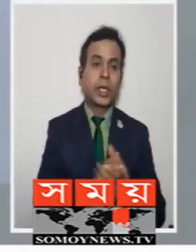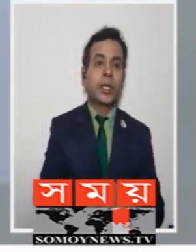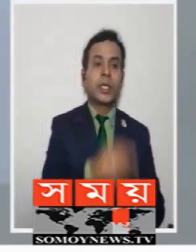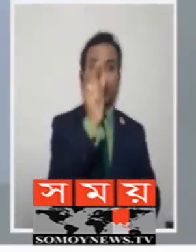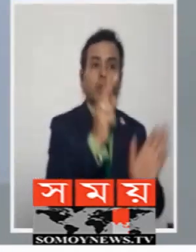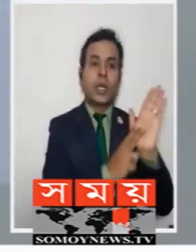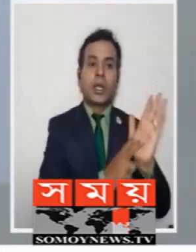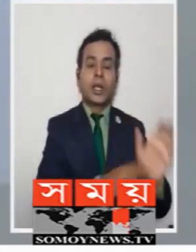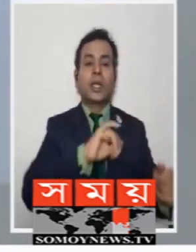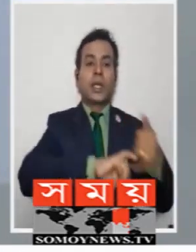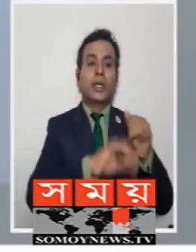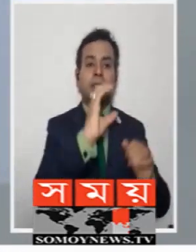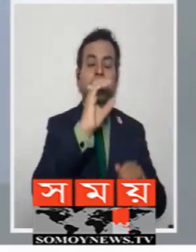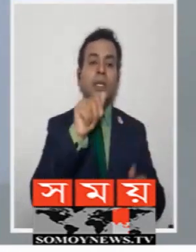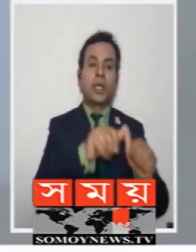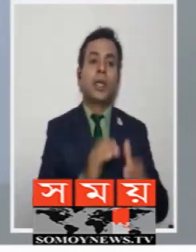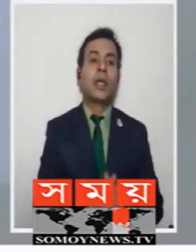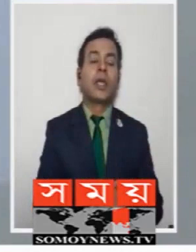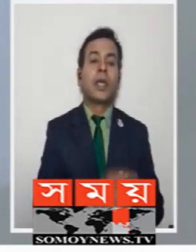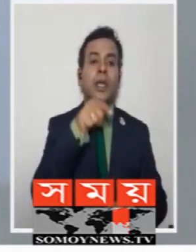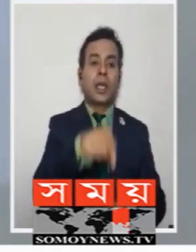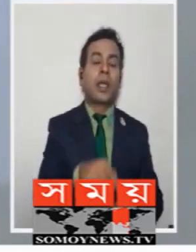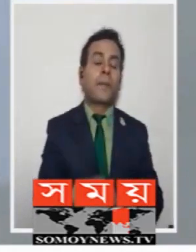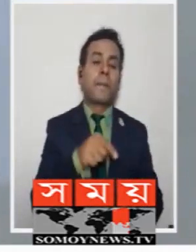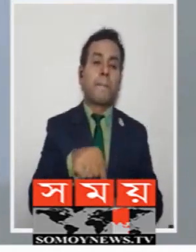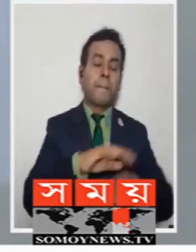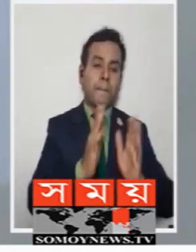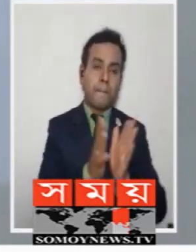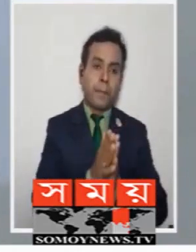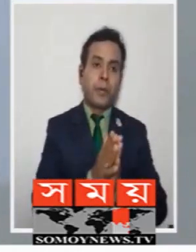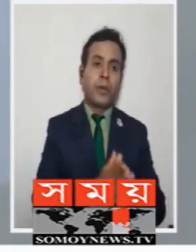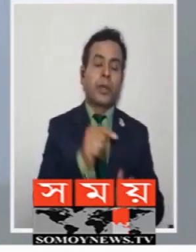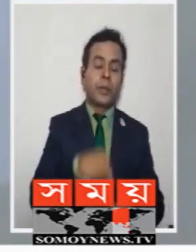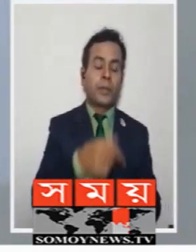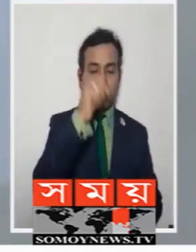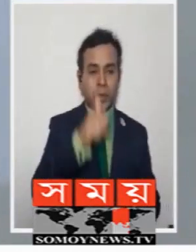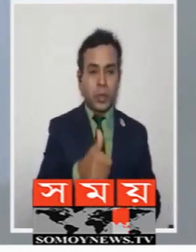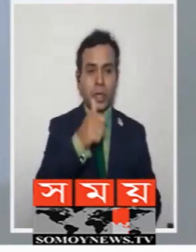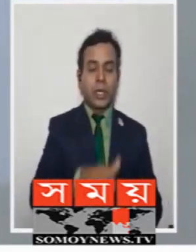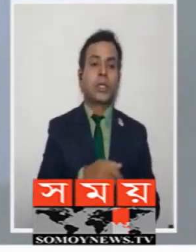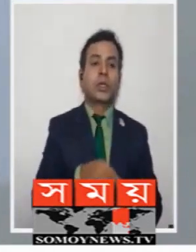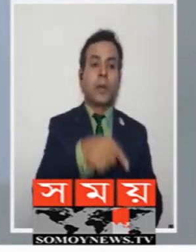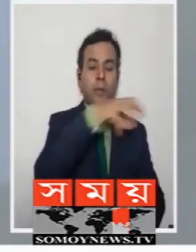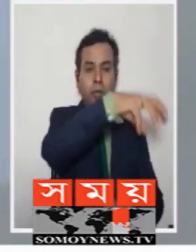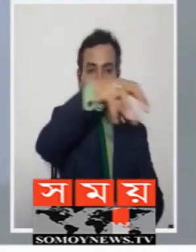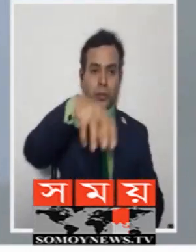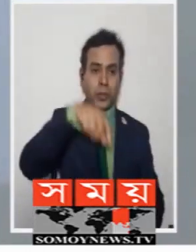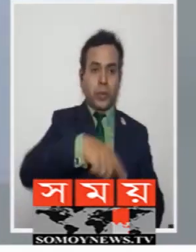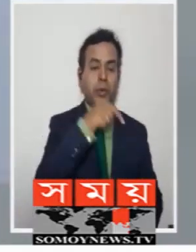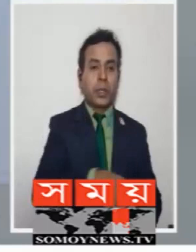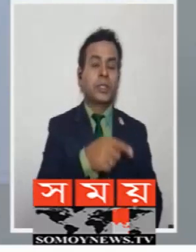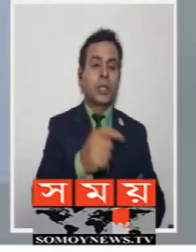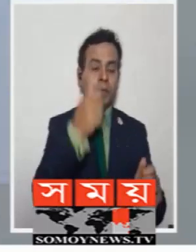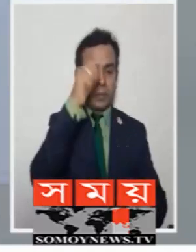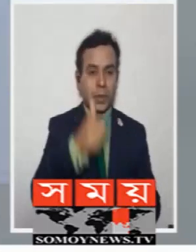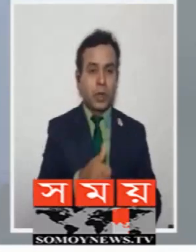তারা আমাদের এই কন্ট্রোল রুম এবং আমাদের আশেপাশে যেগুলো প্রতিষ্ঠান আছে, যে প্রতিষ্ঠানগুলিতে লোকজন কাজ করে যায়, তাদের জন্য ইফতারি সরবরাহ